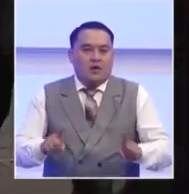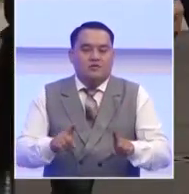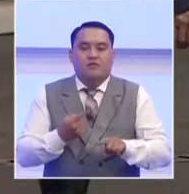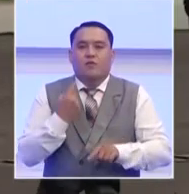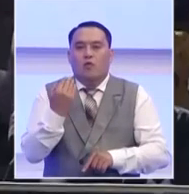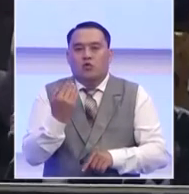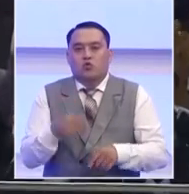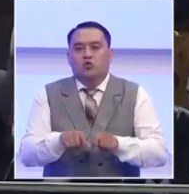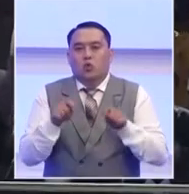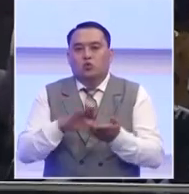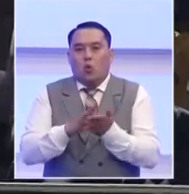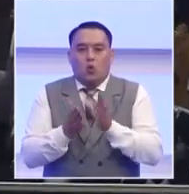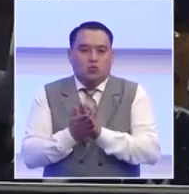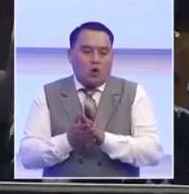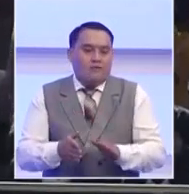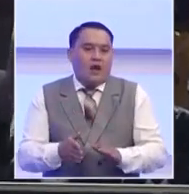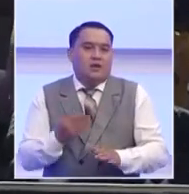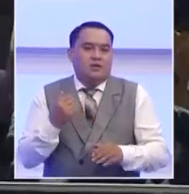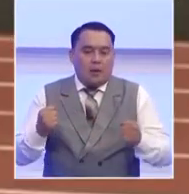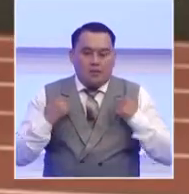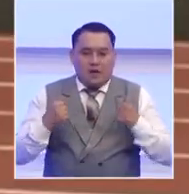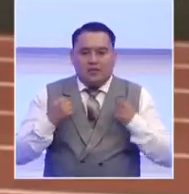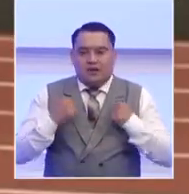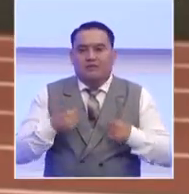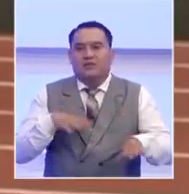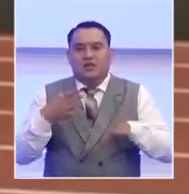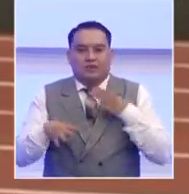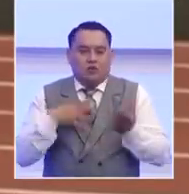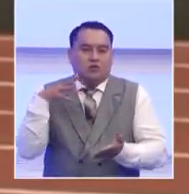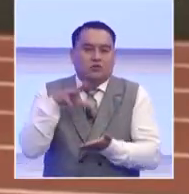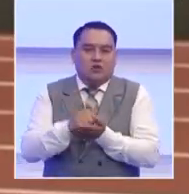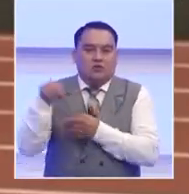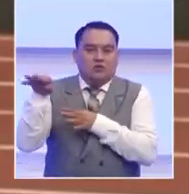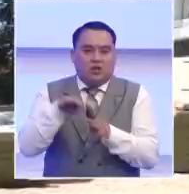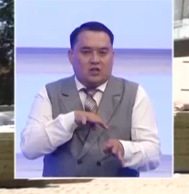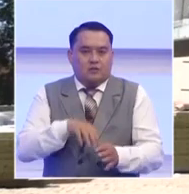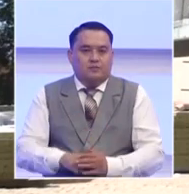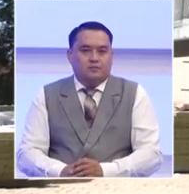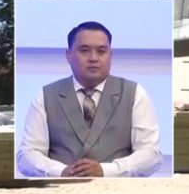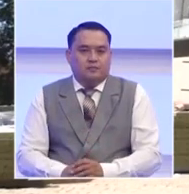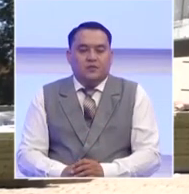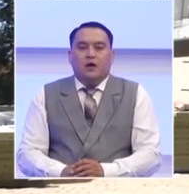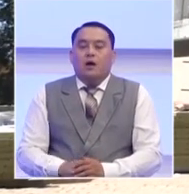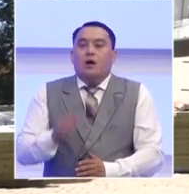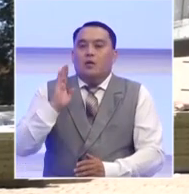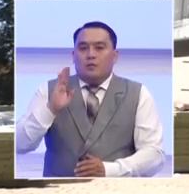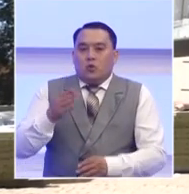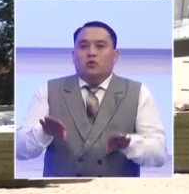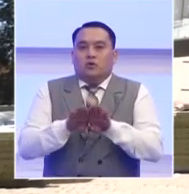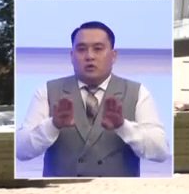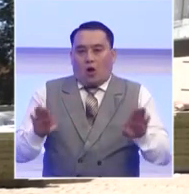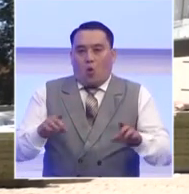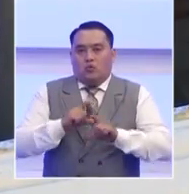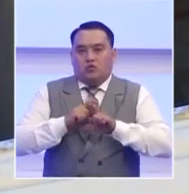обликом. В нем созданы все необходимые условия для местных ребят. Все соответствует мировым стандартам. стандартам. Уже скоро аналогичный